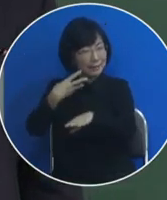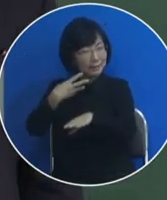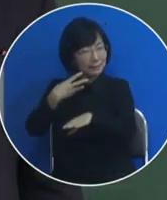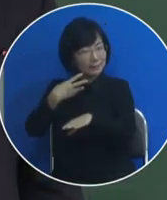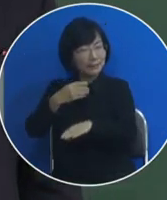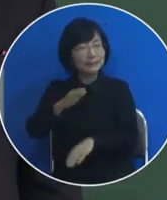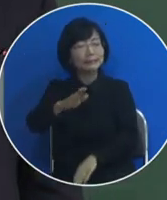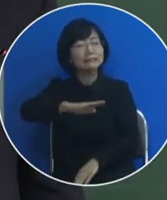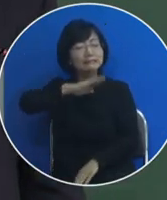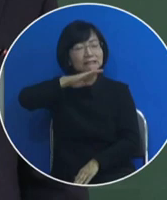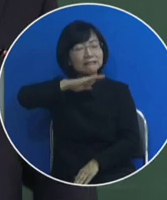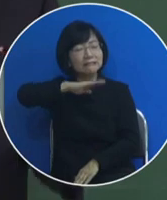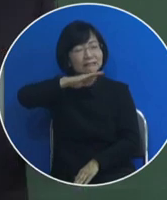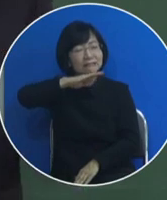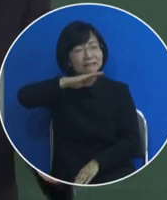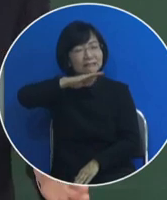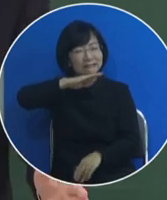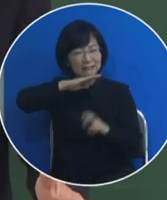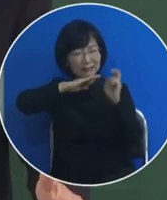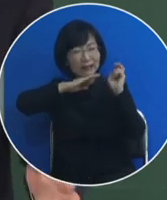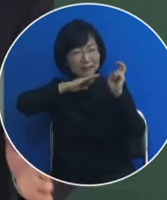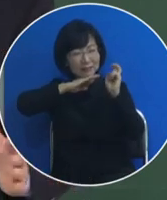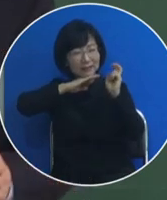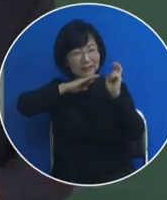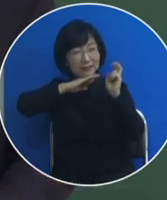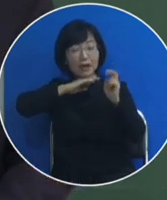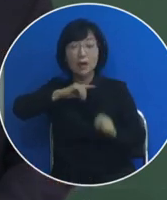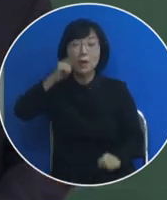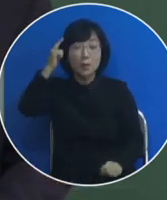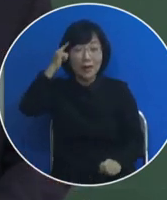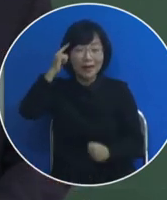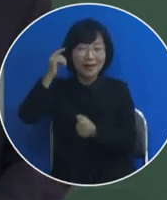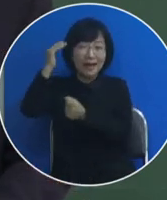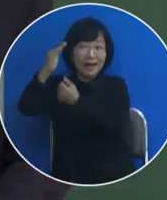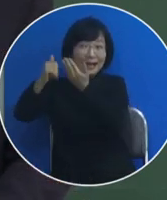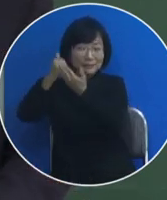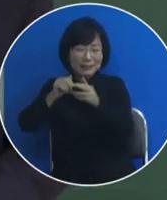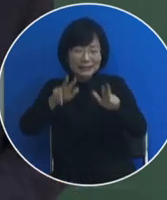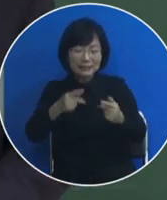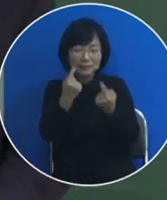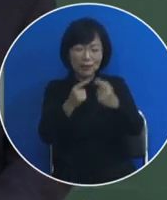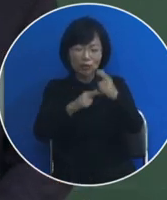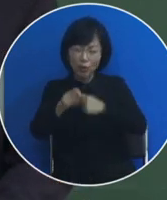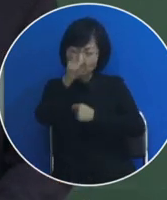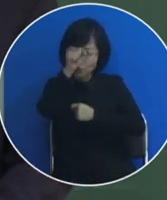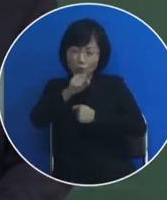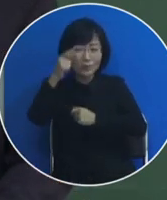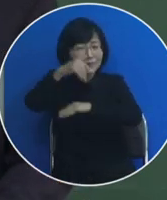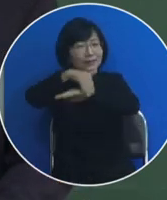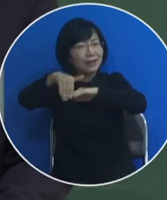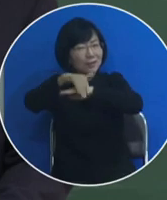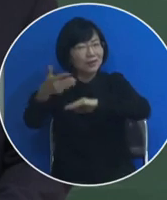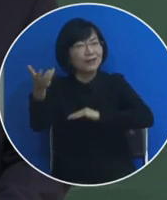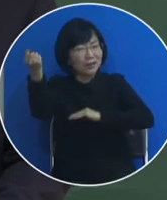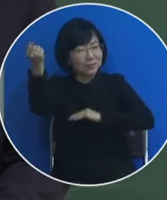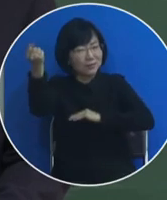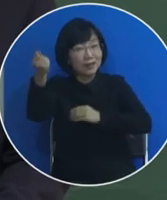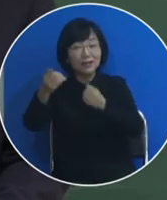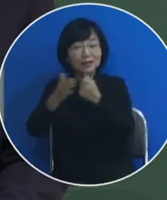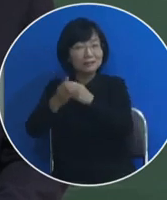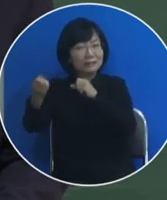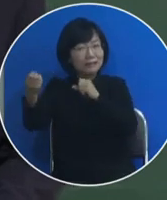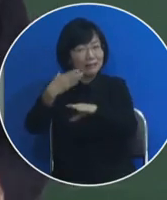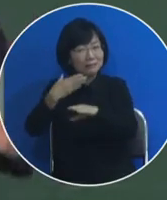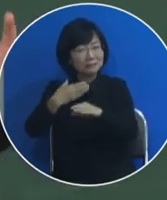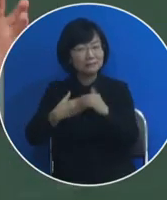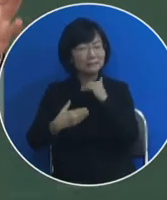1000 times 그렇죠. over, God says to my heart, wait. 더 좋은 계획이 있으니까. I have a better plan. 예수님도 그렇게 말씀하셨어요. And Jesus said, 기다리라.